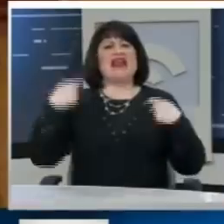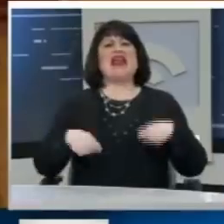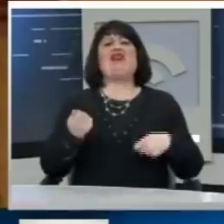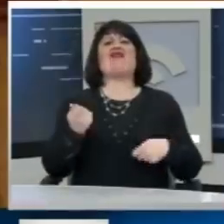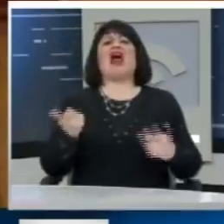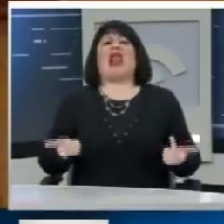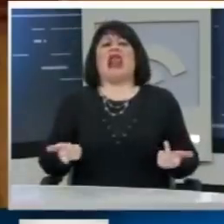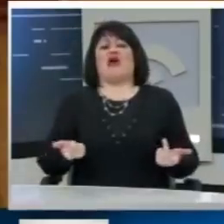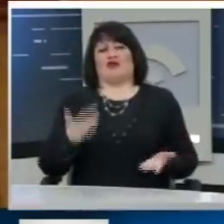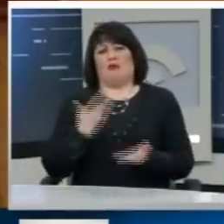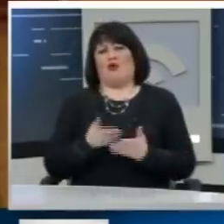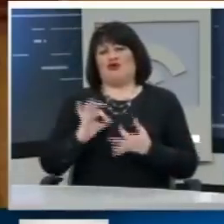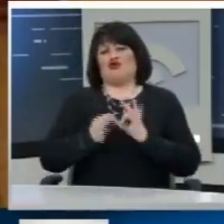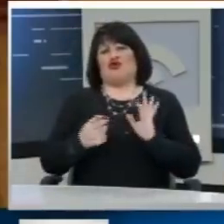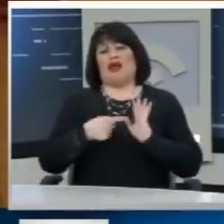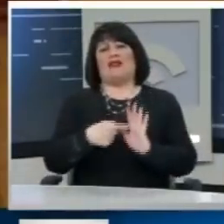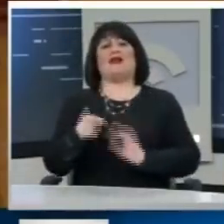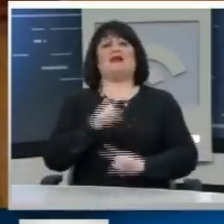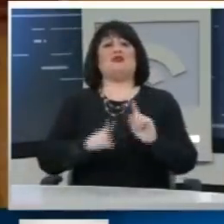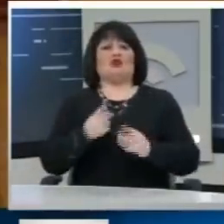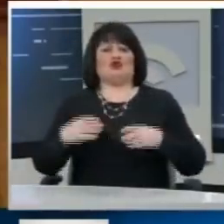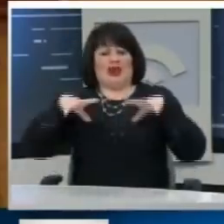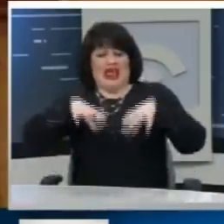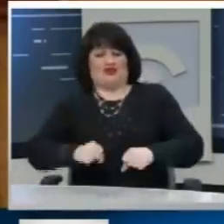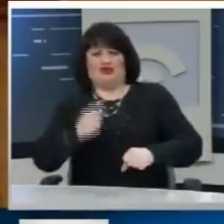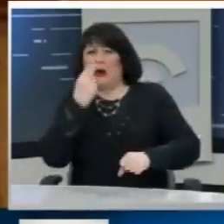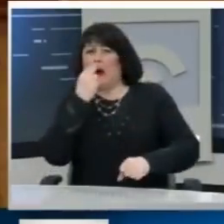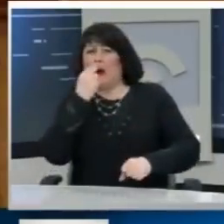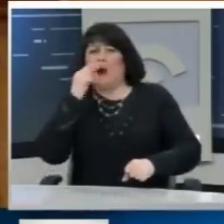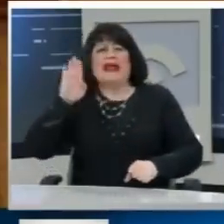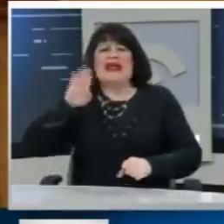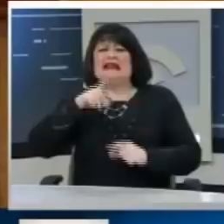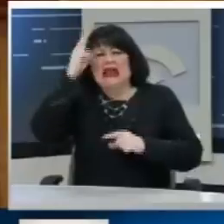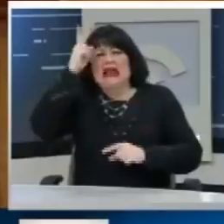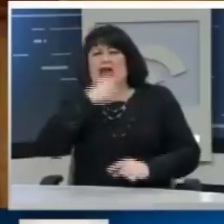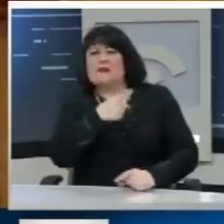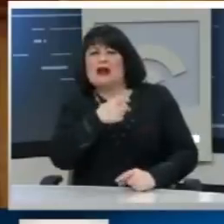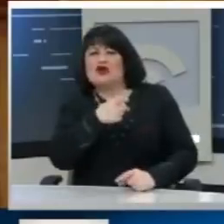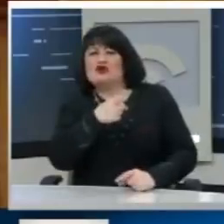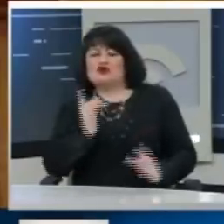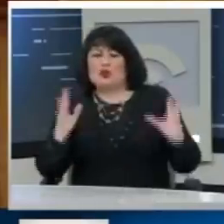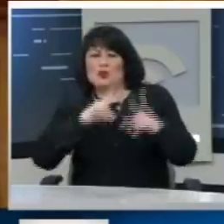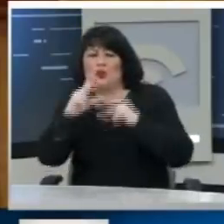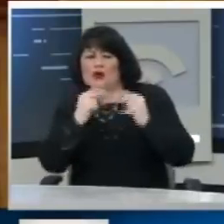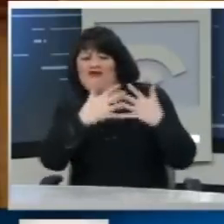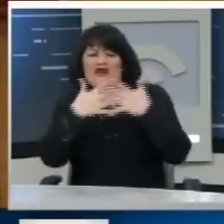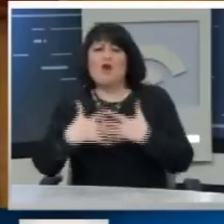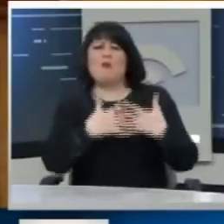αυτό υποδείχθηκε ιστορικά. Ποιος παρέδωσε την εξουσία στο Χίτλερ? Έγινε σύσκεψη των μεγαλύτερων